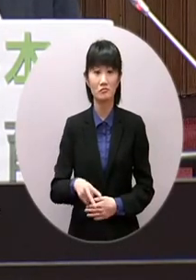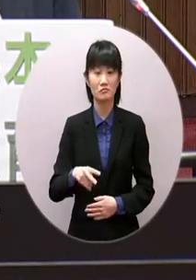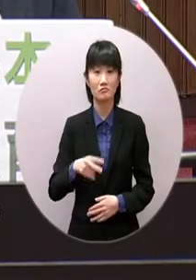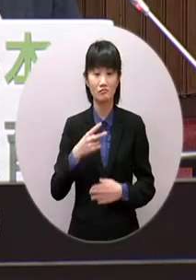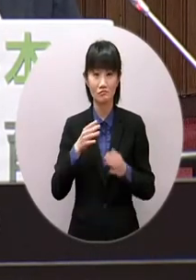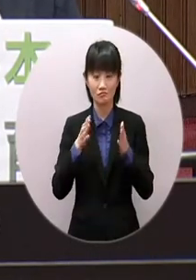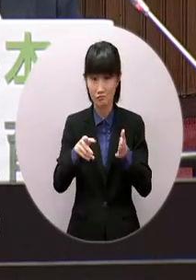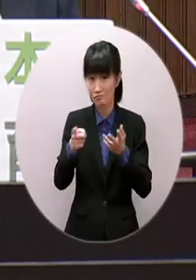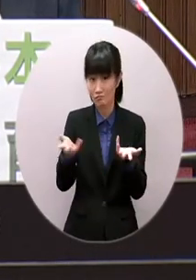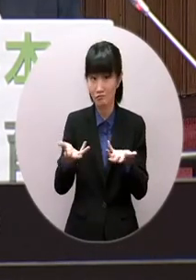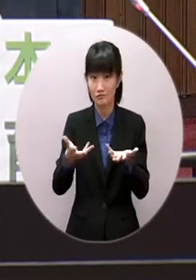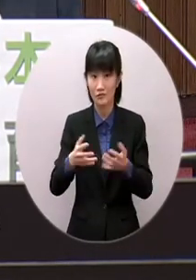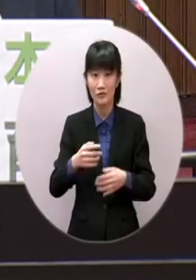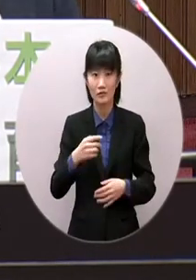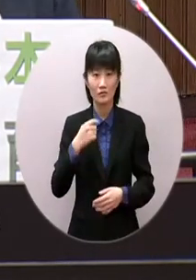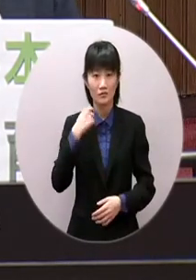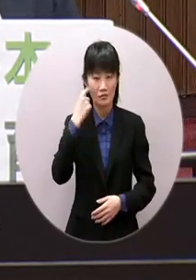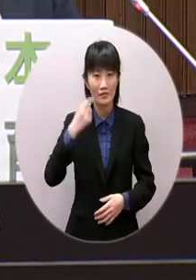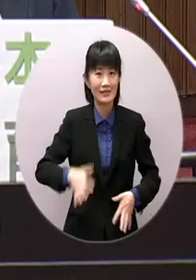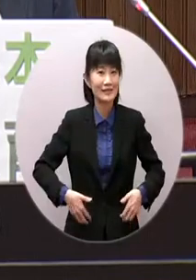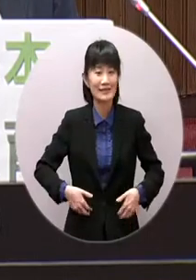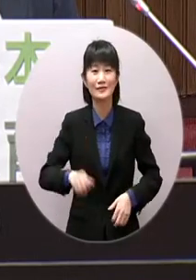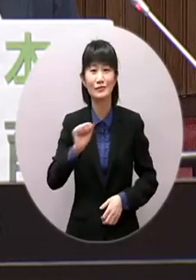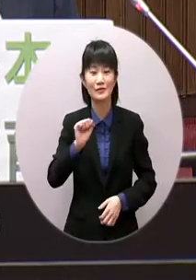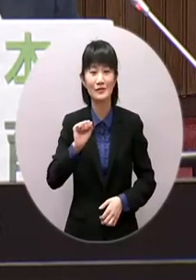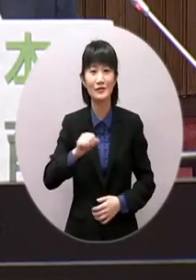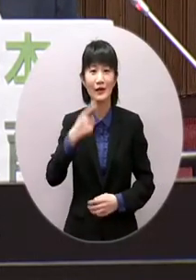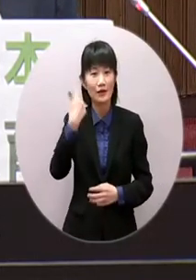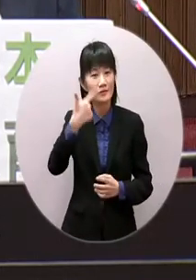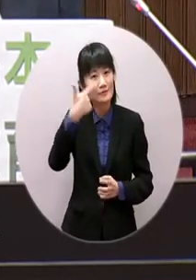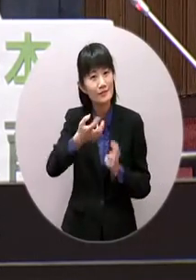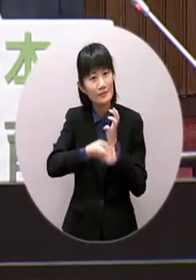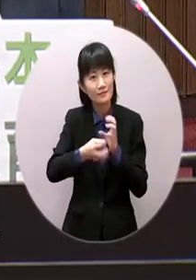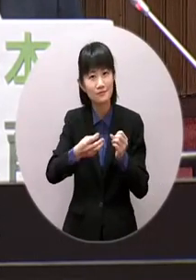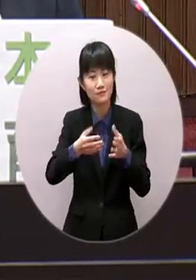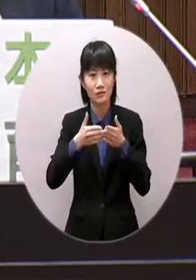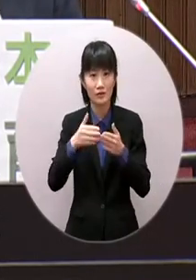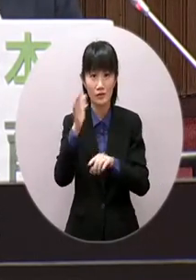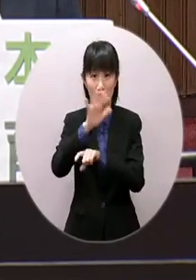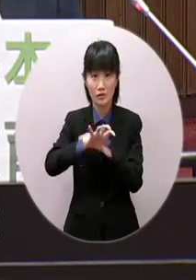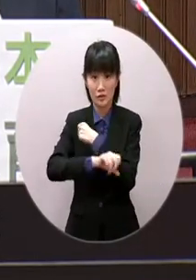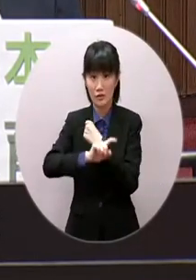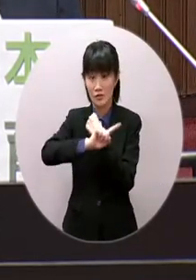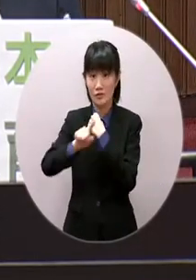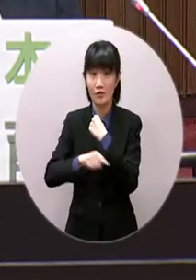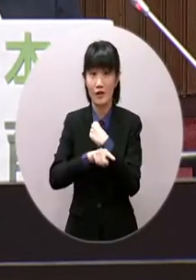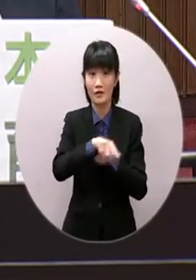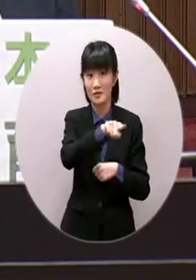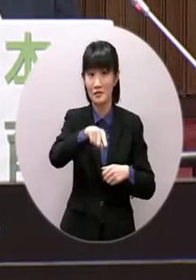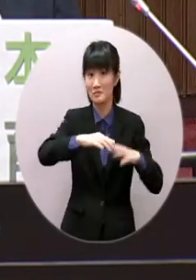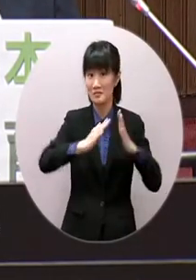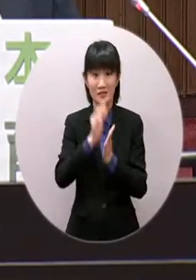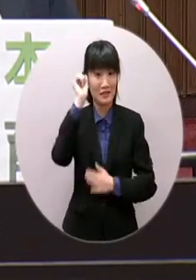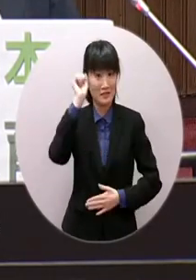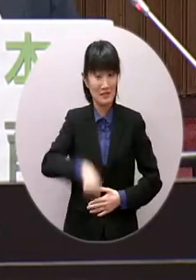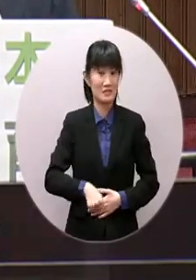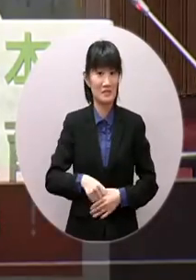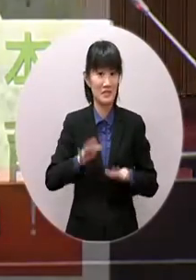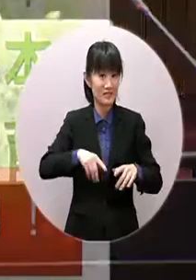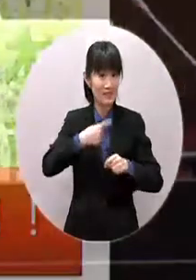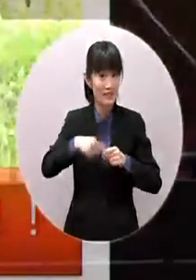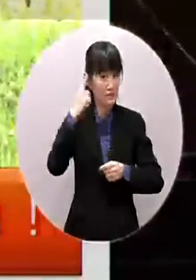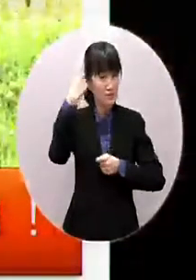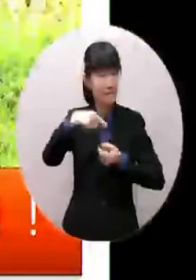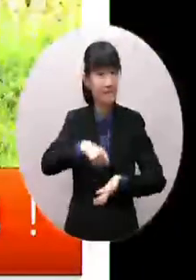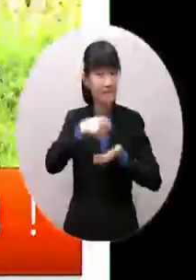道这件事情呢是急不得的，而且我今天呢也意识到农业基本法你们不会承诺我说好我们就今年来提或明年来提，